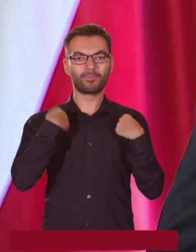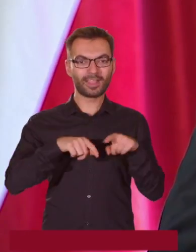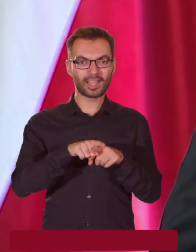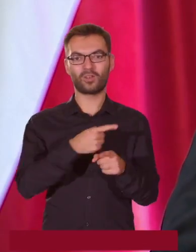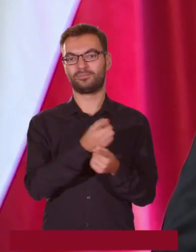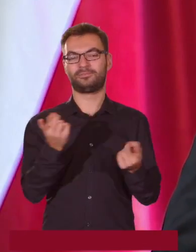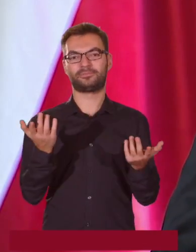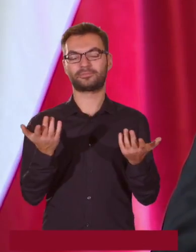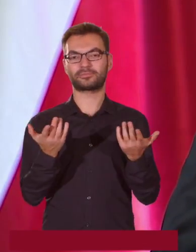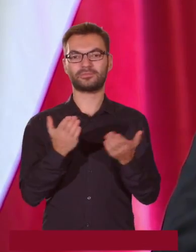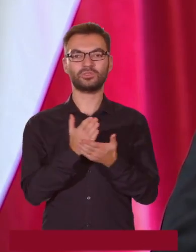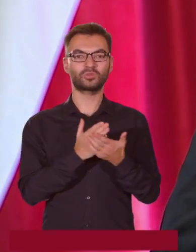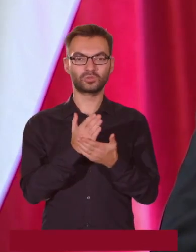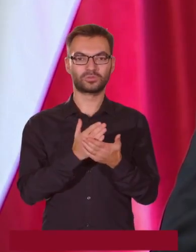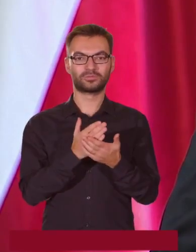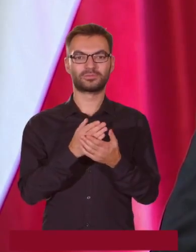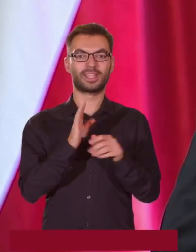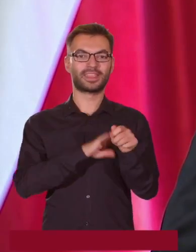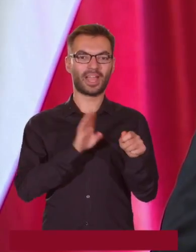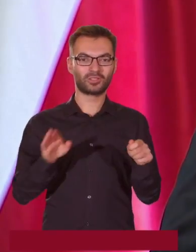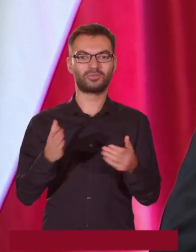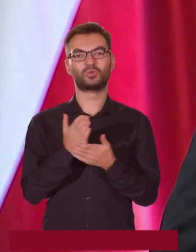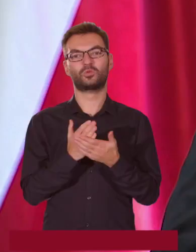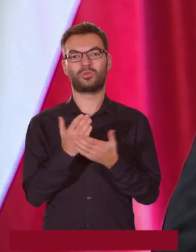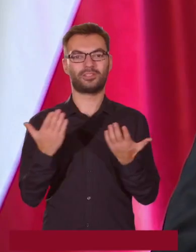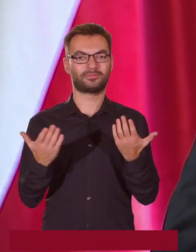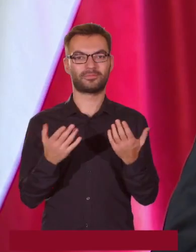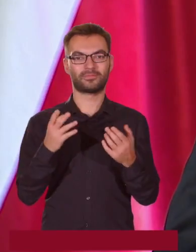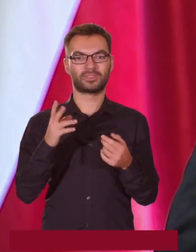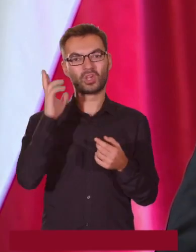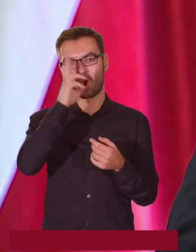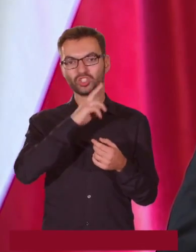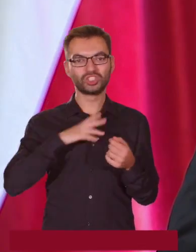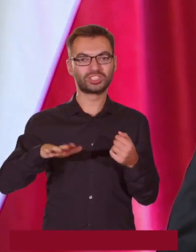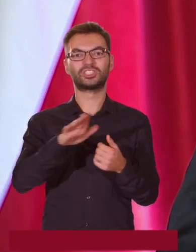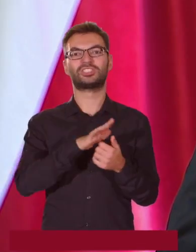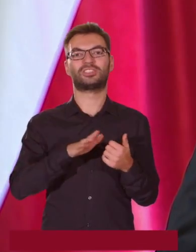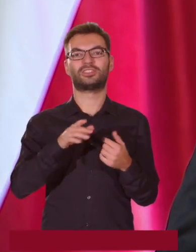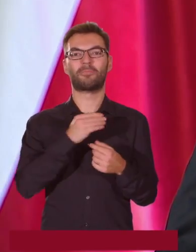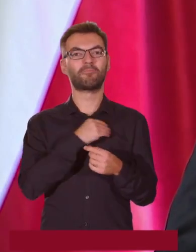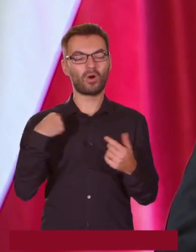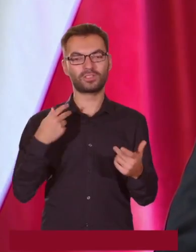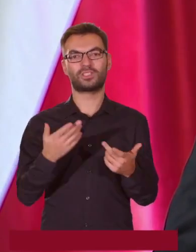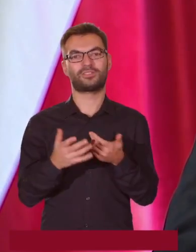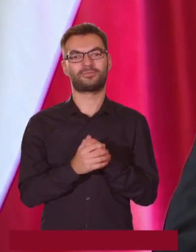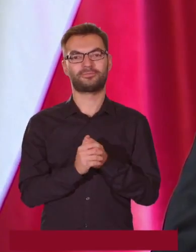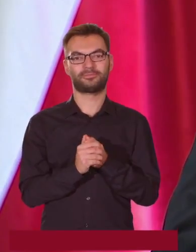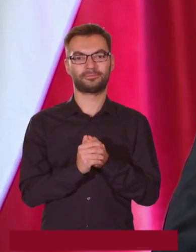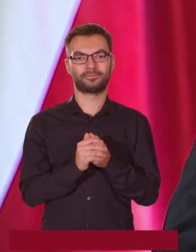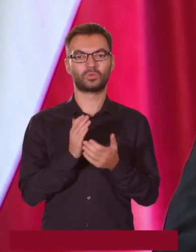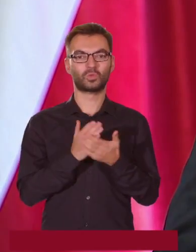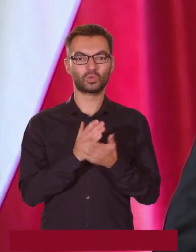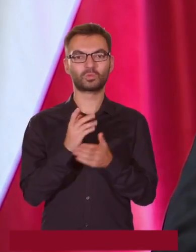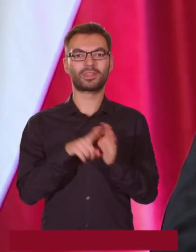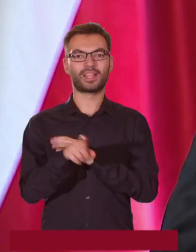jest służba ojczyźnie, służba Polsce, służba dla Rzeczypospolitej, jej pomyślności,